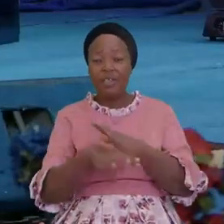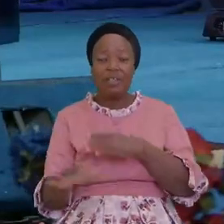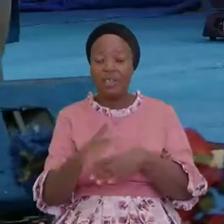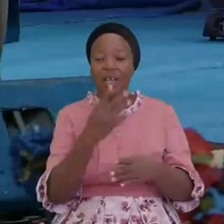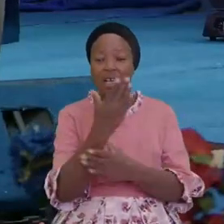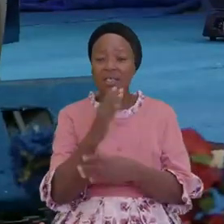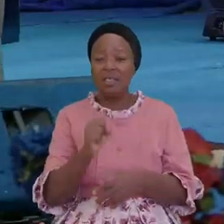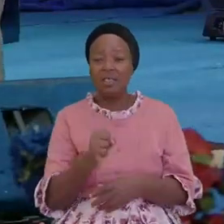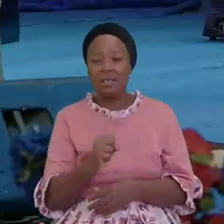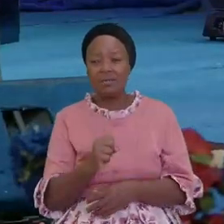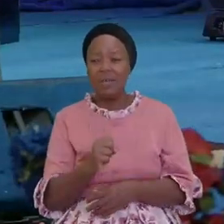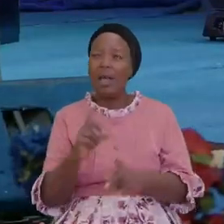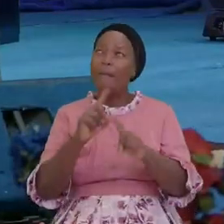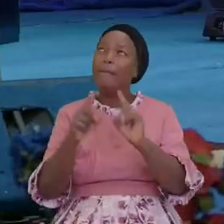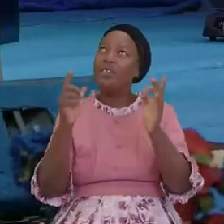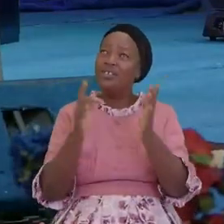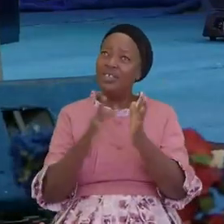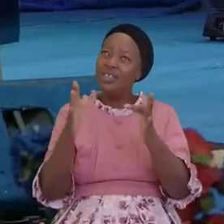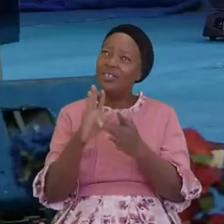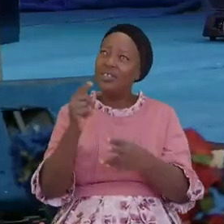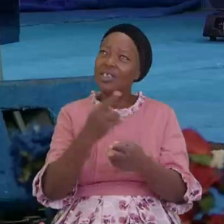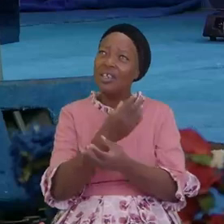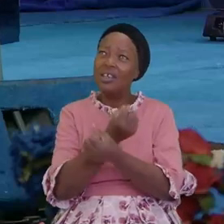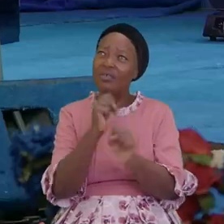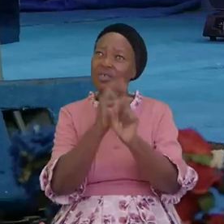Tu ne peux pas mettre ta vie entre leurs mains.